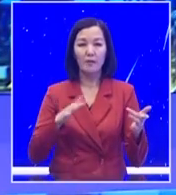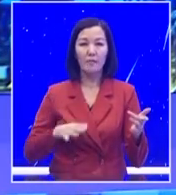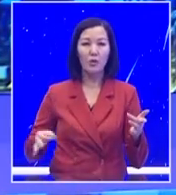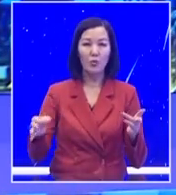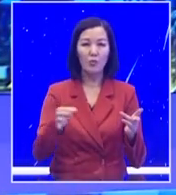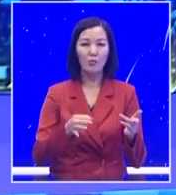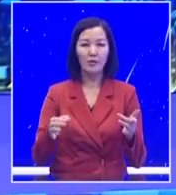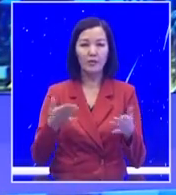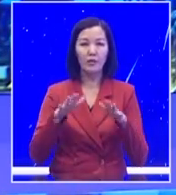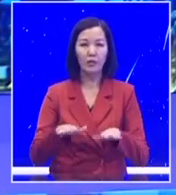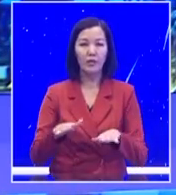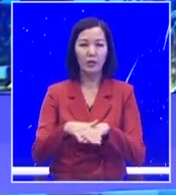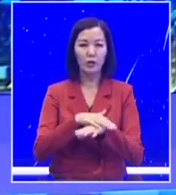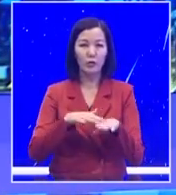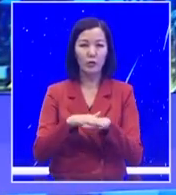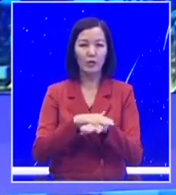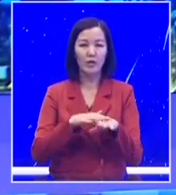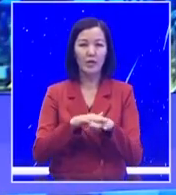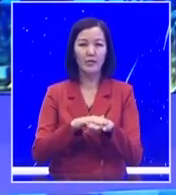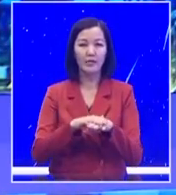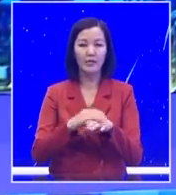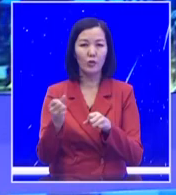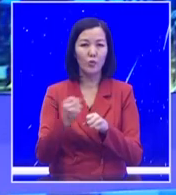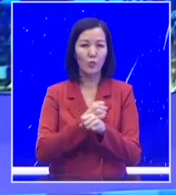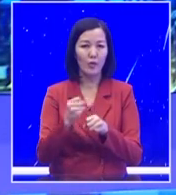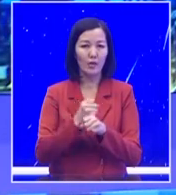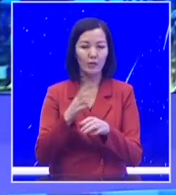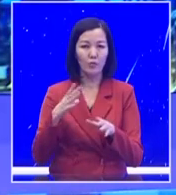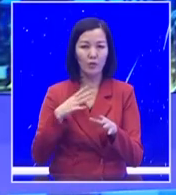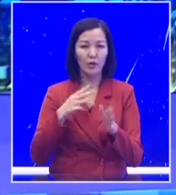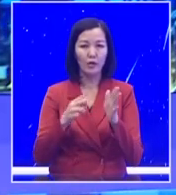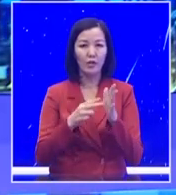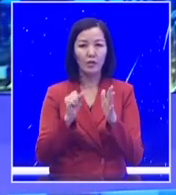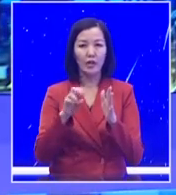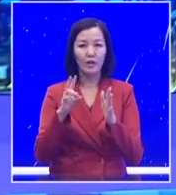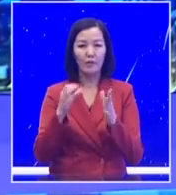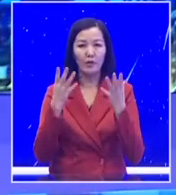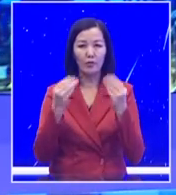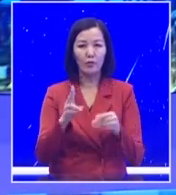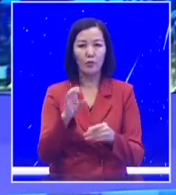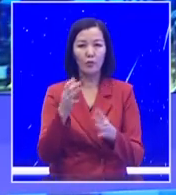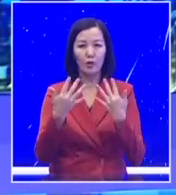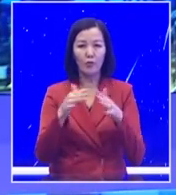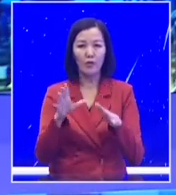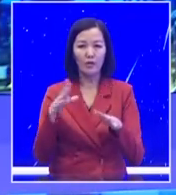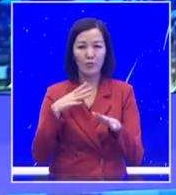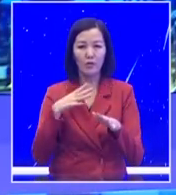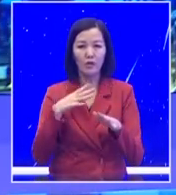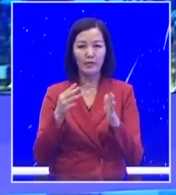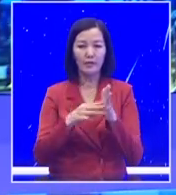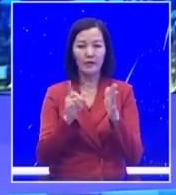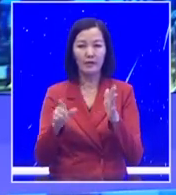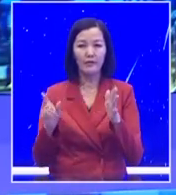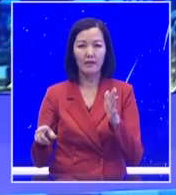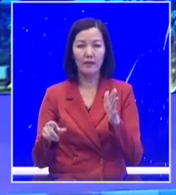Жамбыл облысында жергілікті тұрғындар арасында жаппай төбелес болды. Оқиға 7 ақпан күні Қордай ауданында орын алған. Салдарынан 8 адам